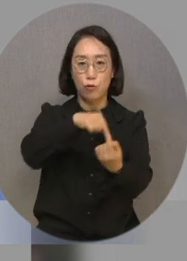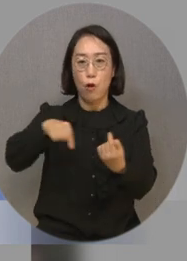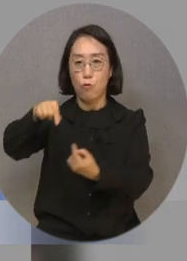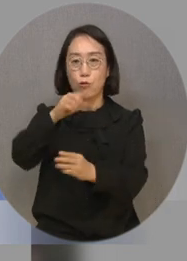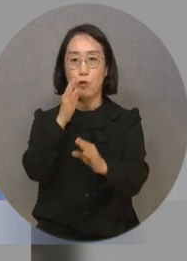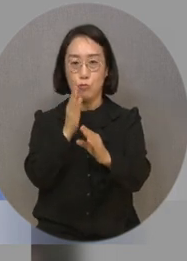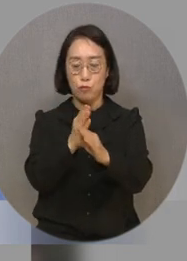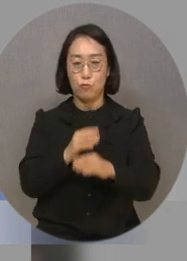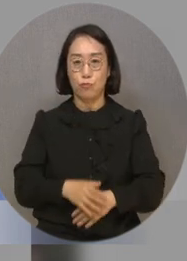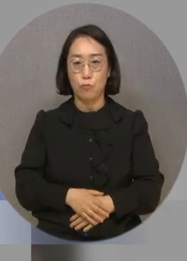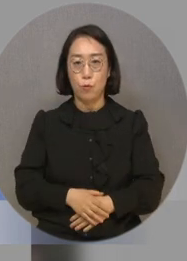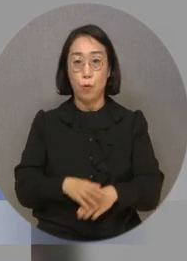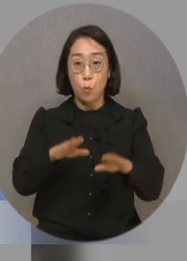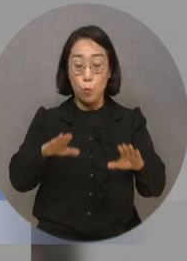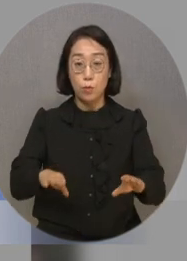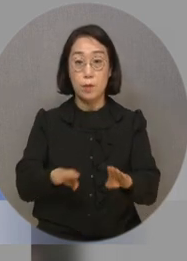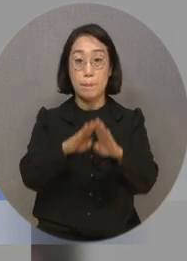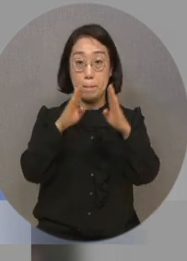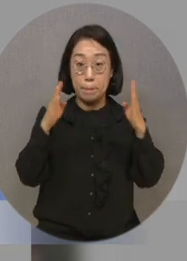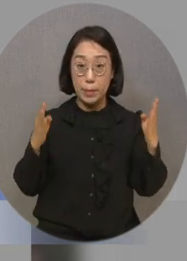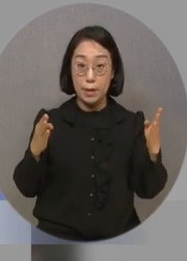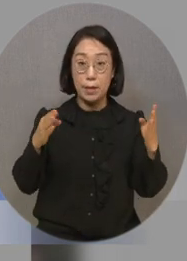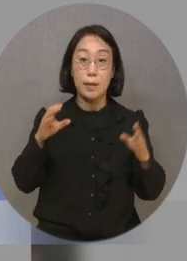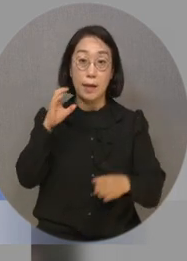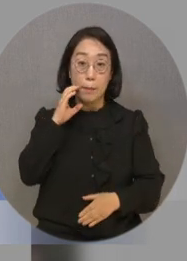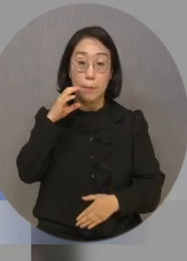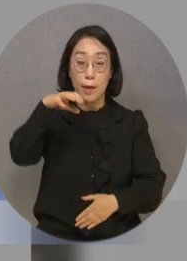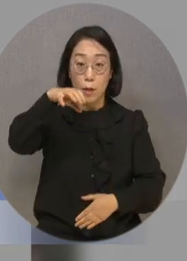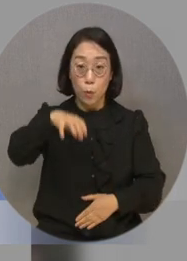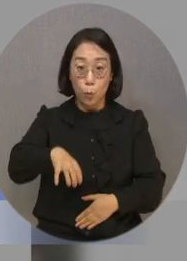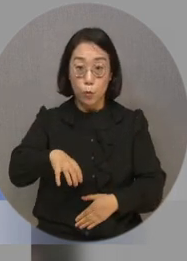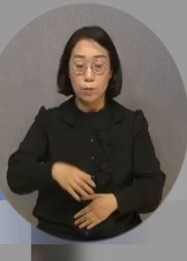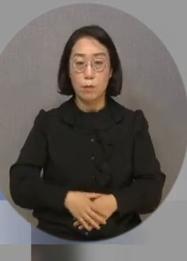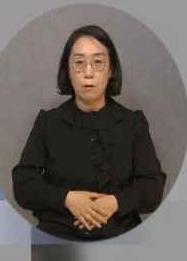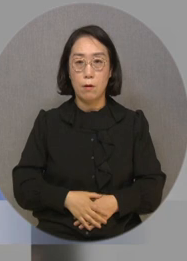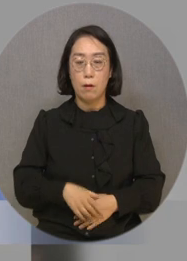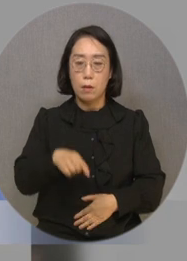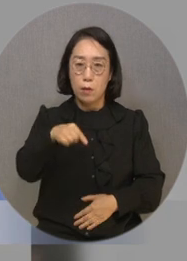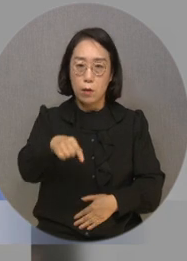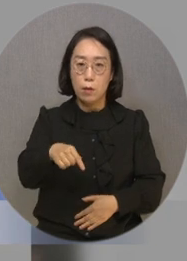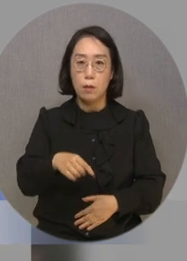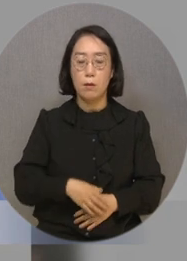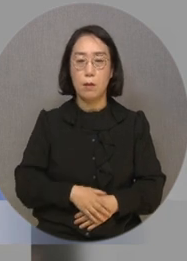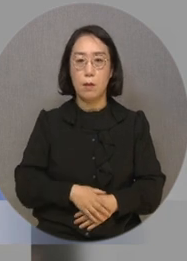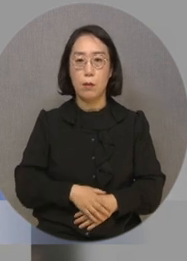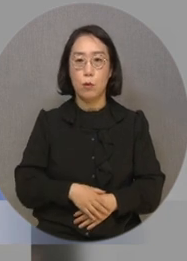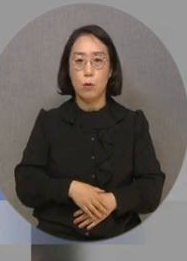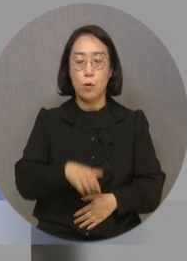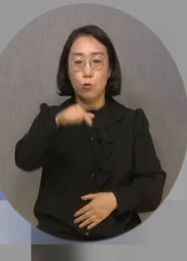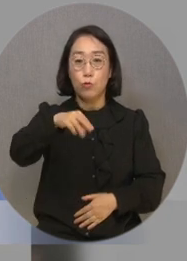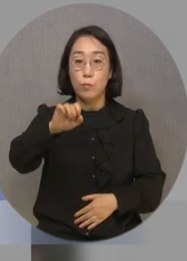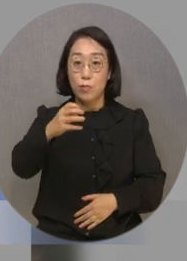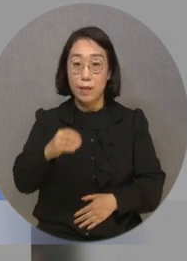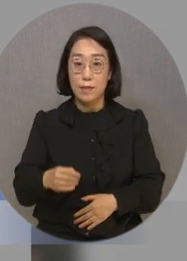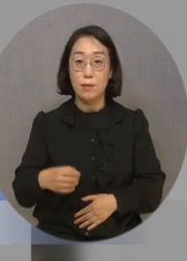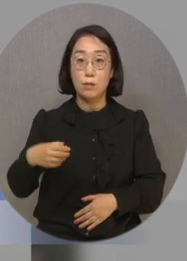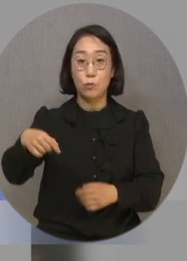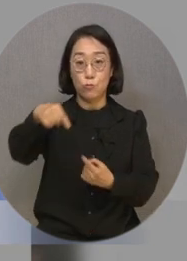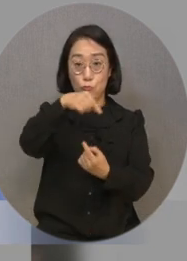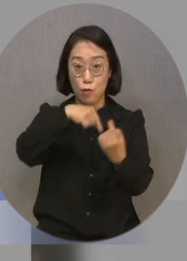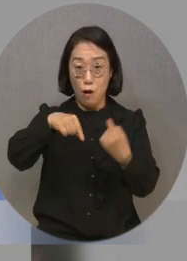있는데요 이번에 오픈한 아이가 에브리싱 인천 남동우체국점은 직업재활시설 구포랜드가